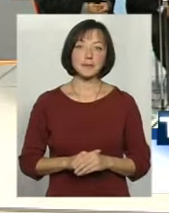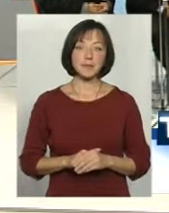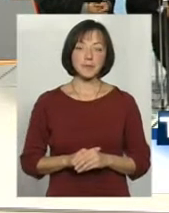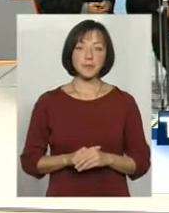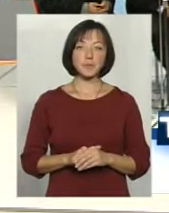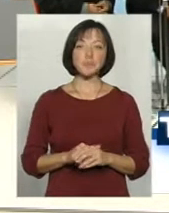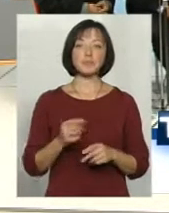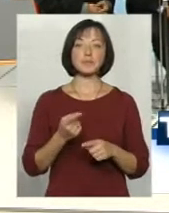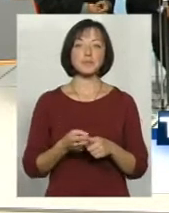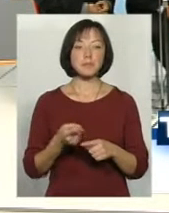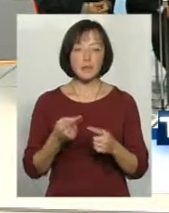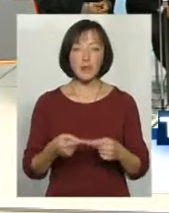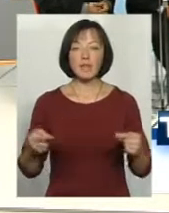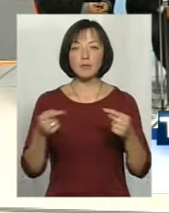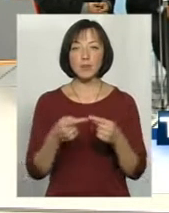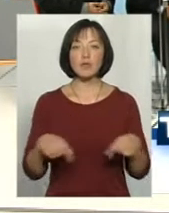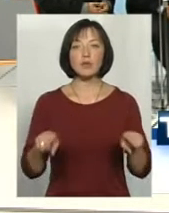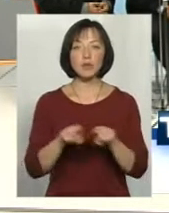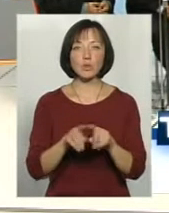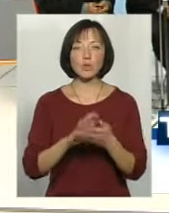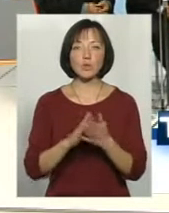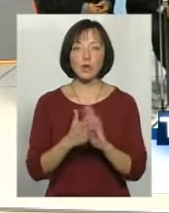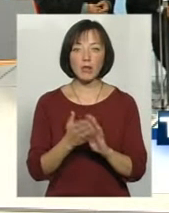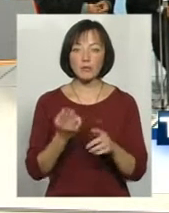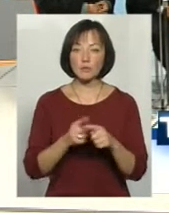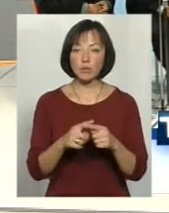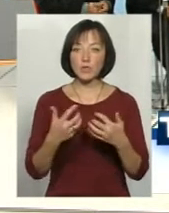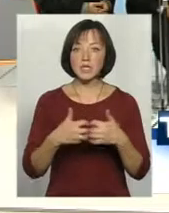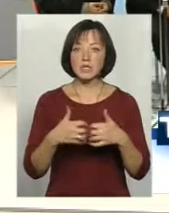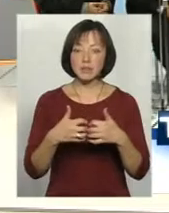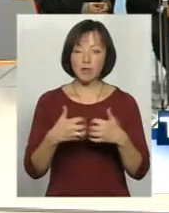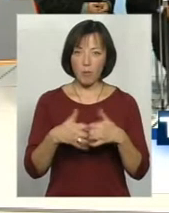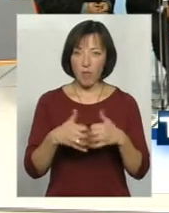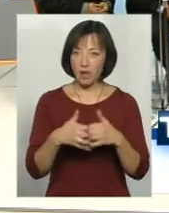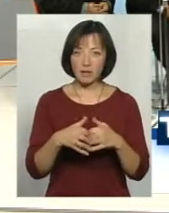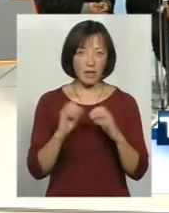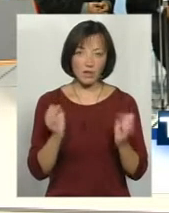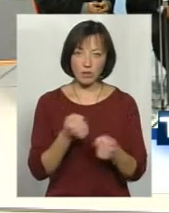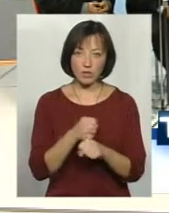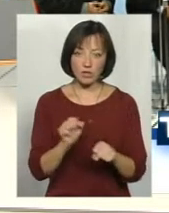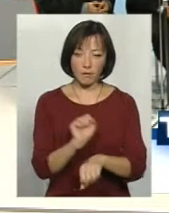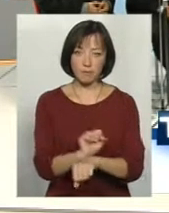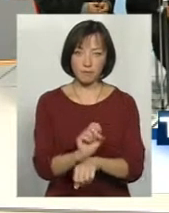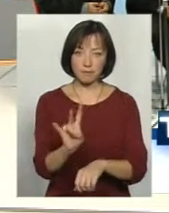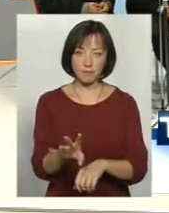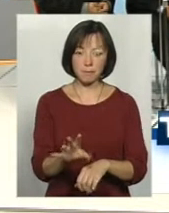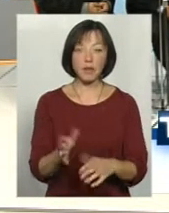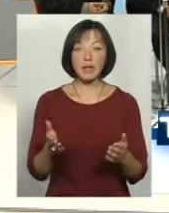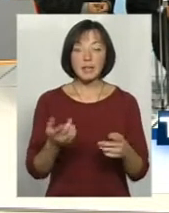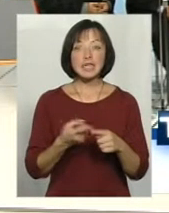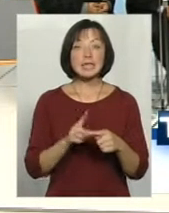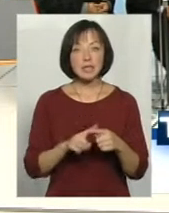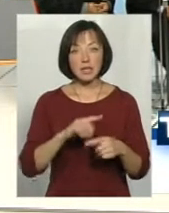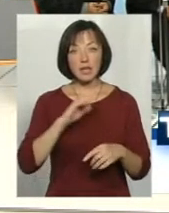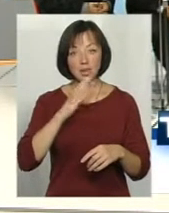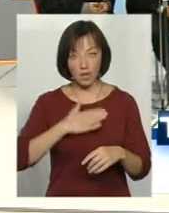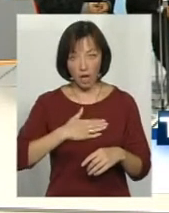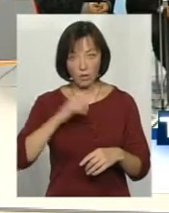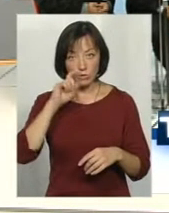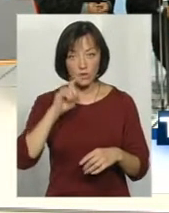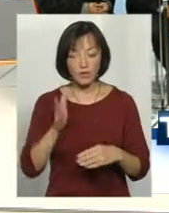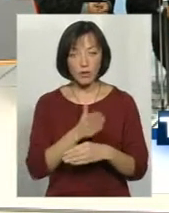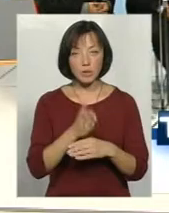Відповідно, такої ситуації в цьому обладнанні буде неможливо. Скажіть, будь ласка, це вітчизняне виробництво,